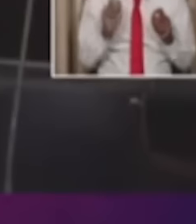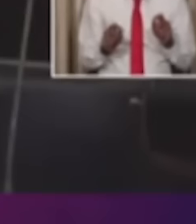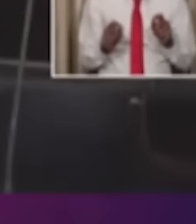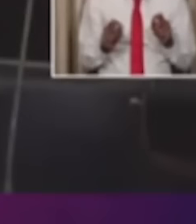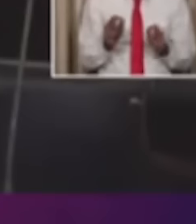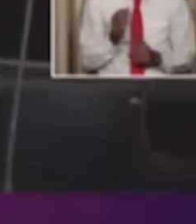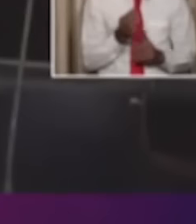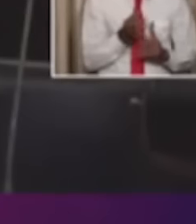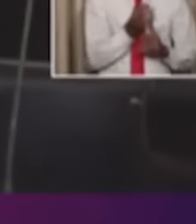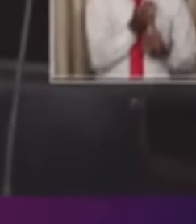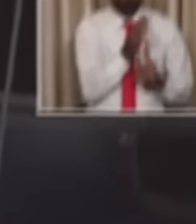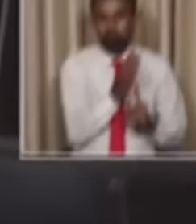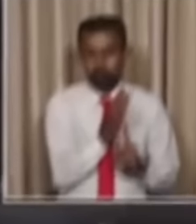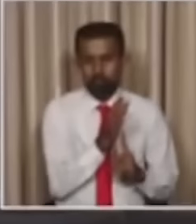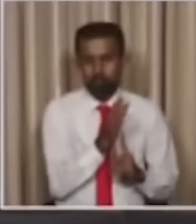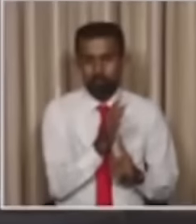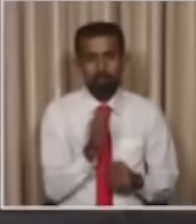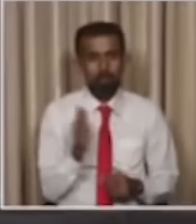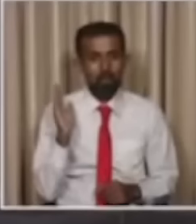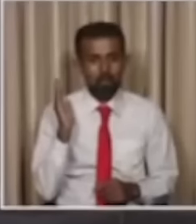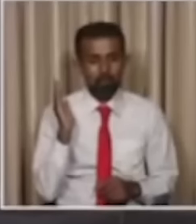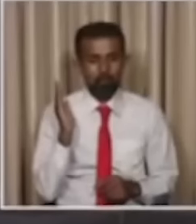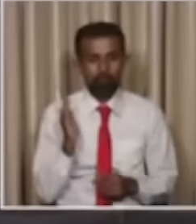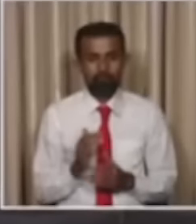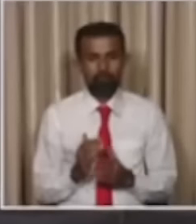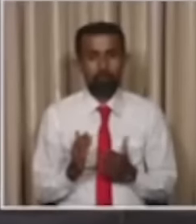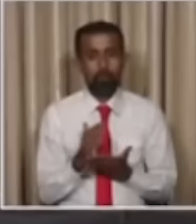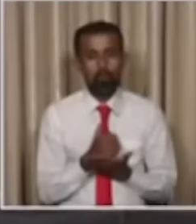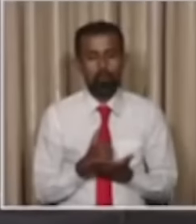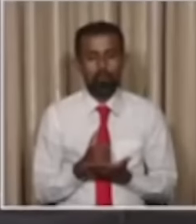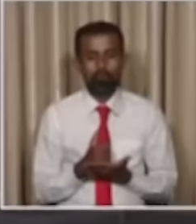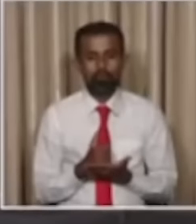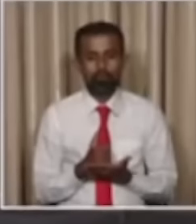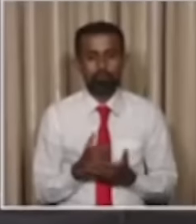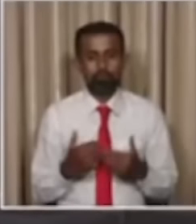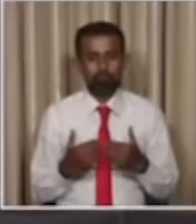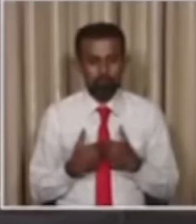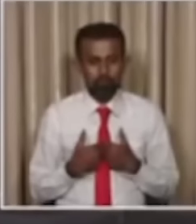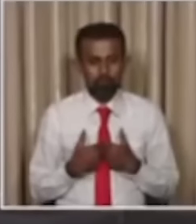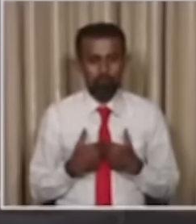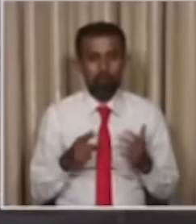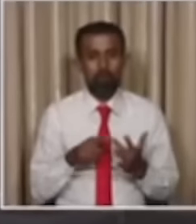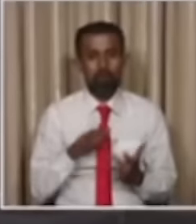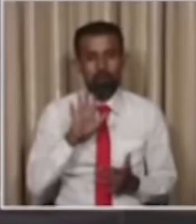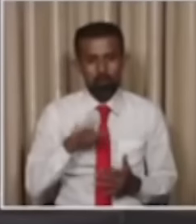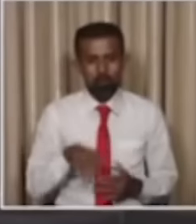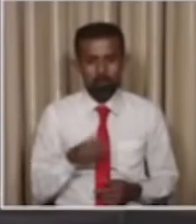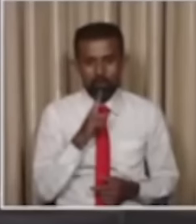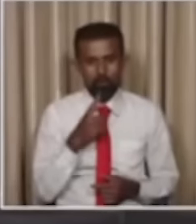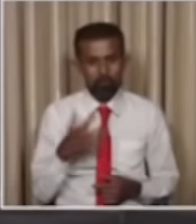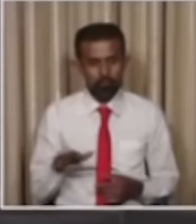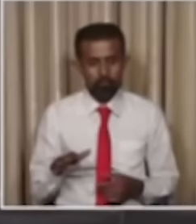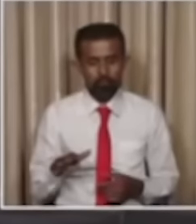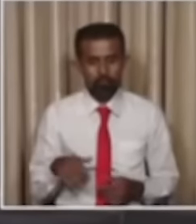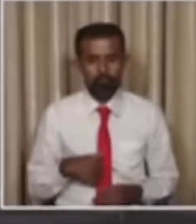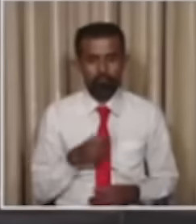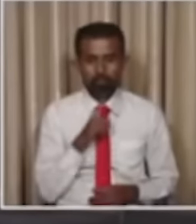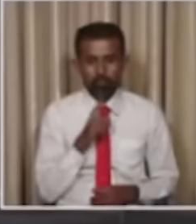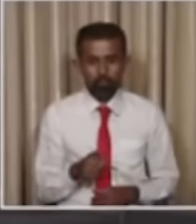සභාපති උන්වහන්සේ සියලු දෙනාටම මං ඒ ආරාධනාව කෙරුවා. මං කිව්වා